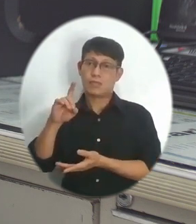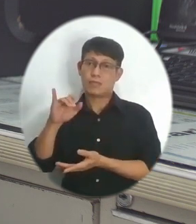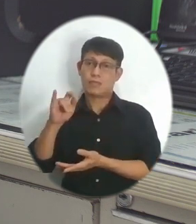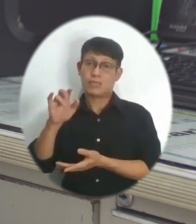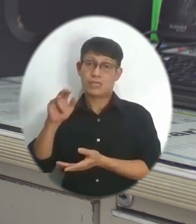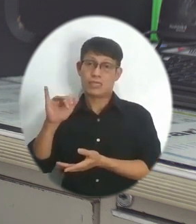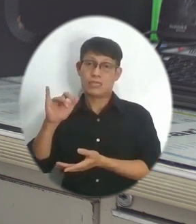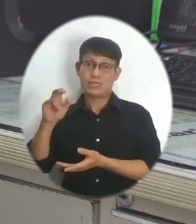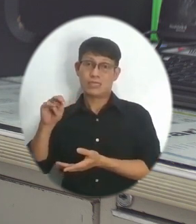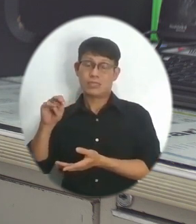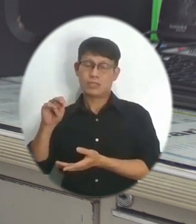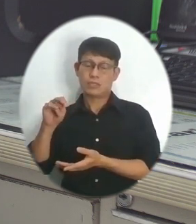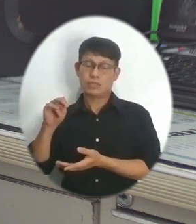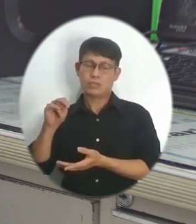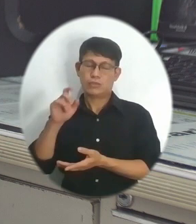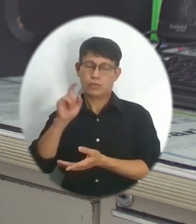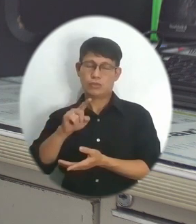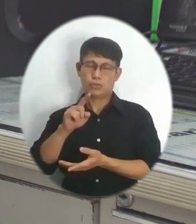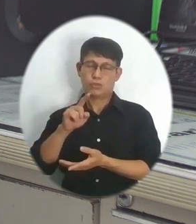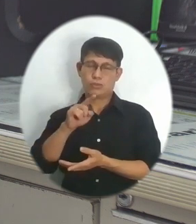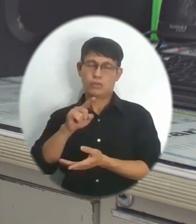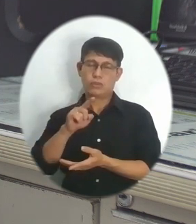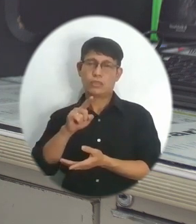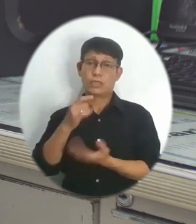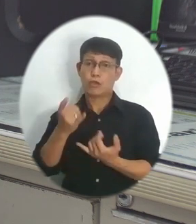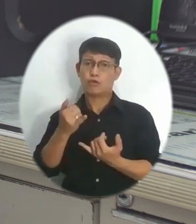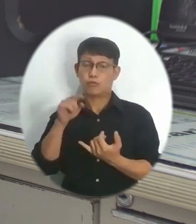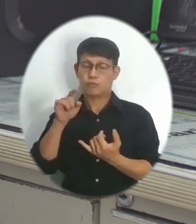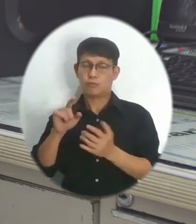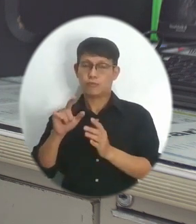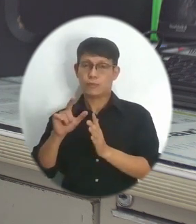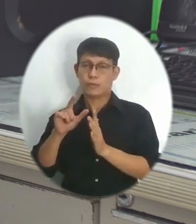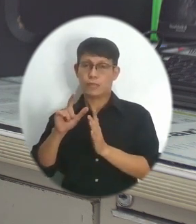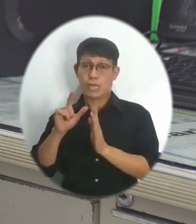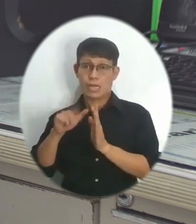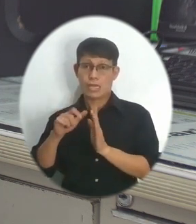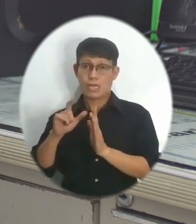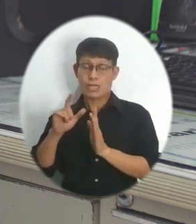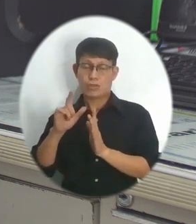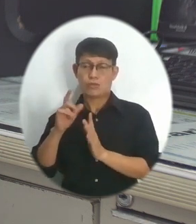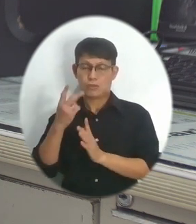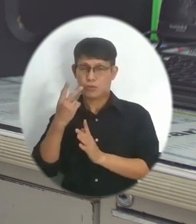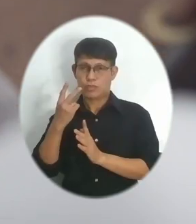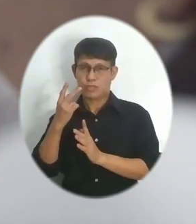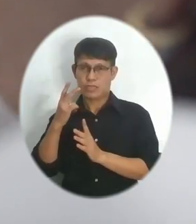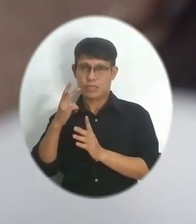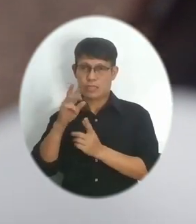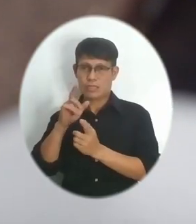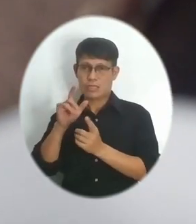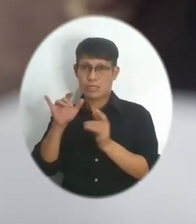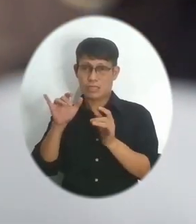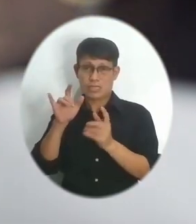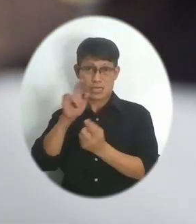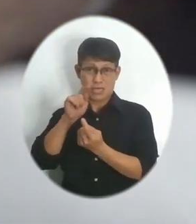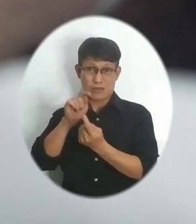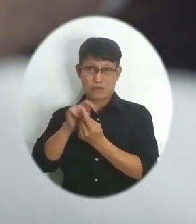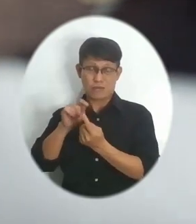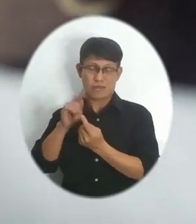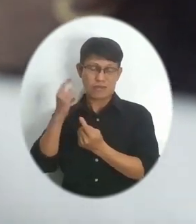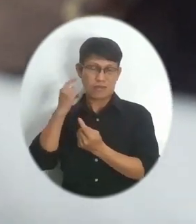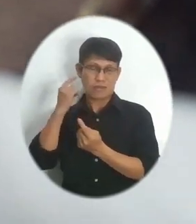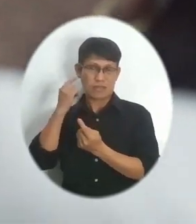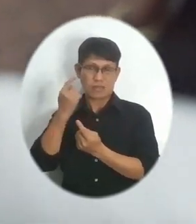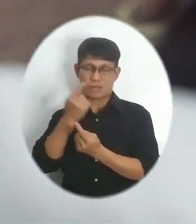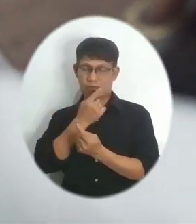ngayong araw natin susukatan ng hearing aid si Natalie. So, yung gagawin natin, syempre sisilipin natin yung tenga niya kasi last